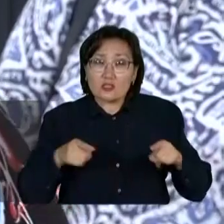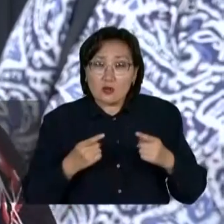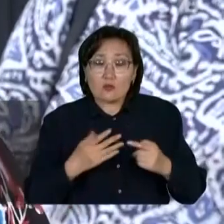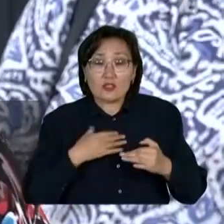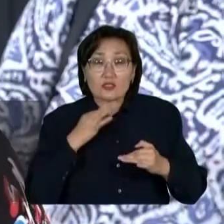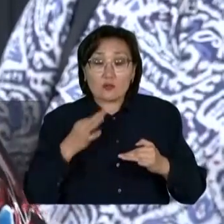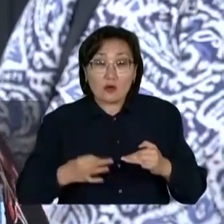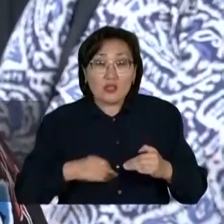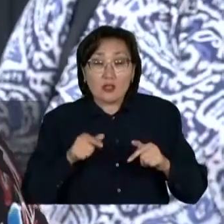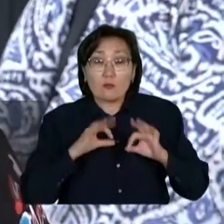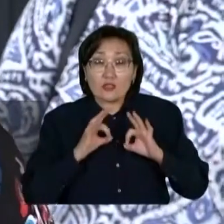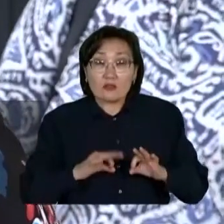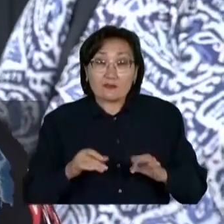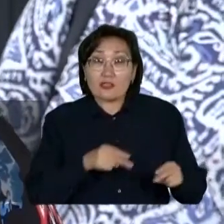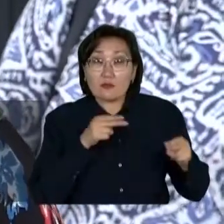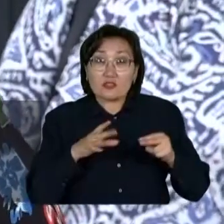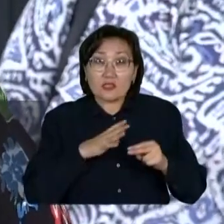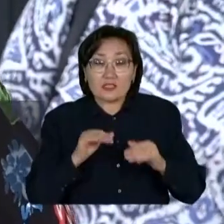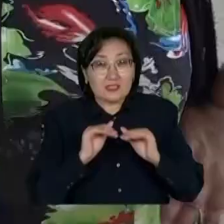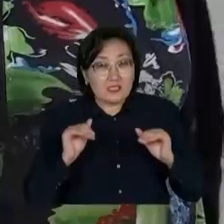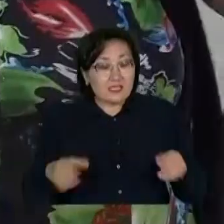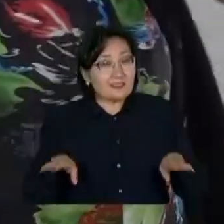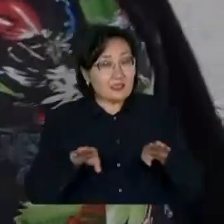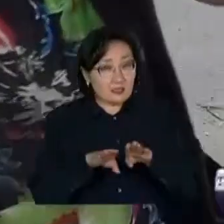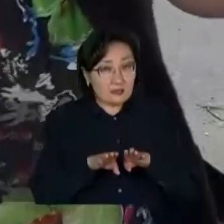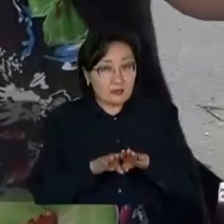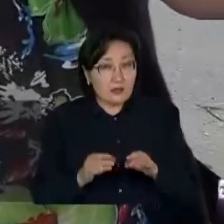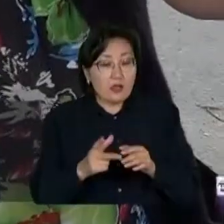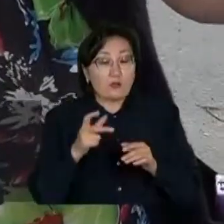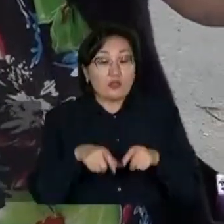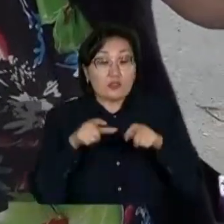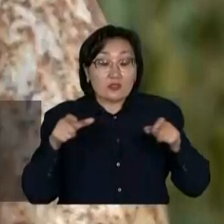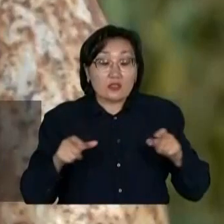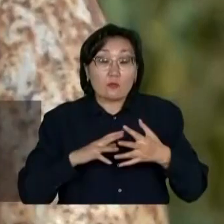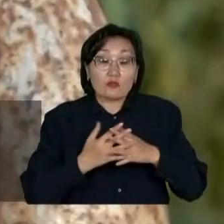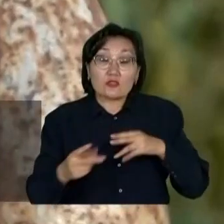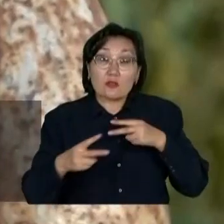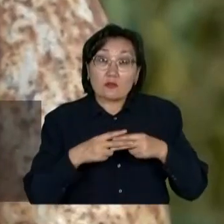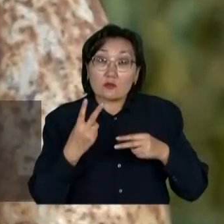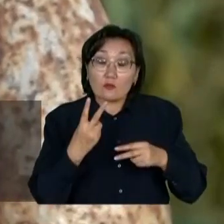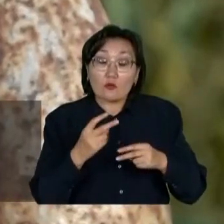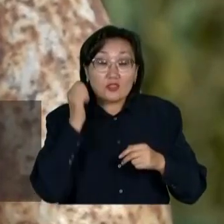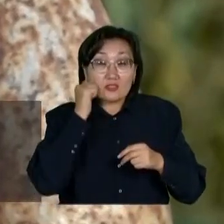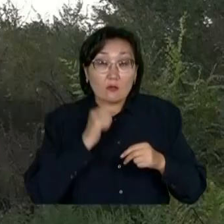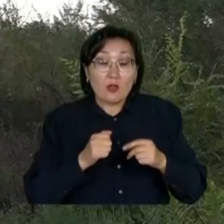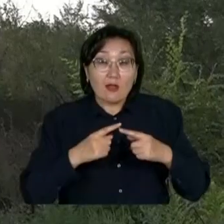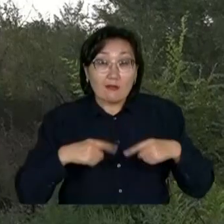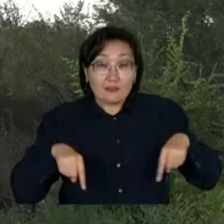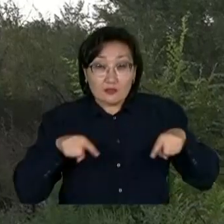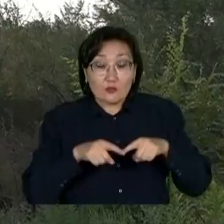Здесь был и прокурор, все были. А детей закрыли. Более 300 жителей села подключены к 2 старым водозаборным